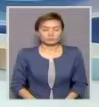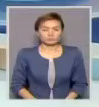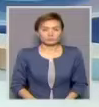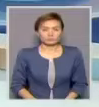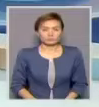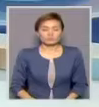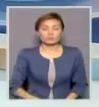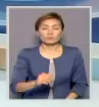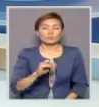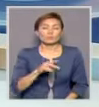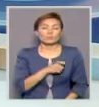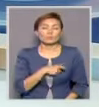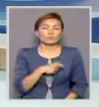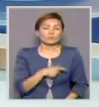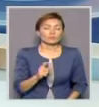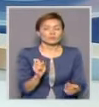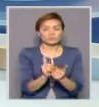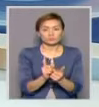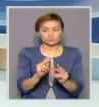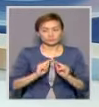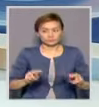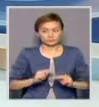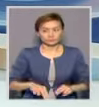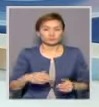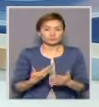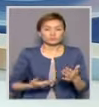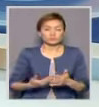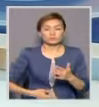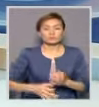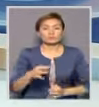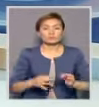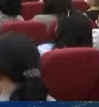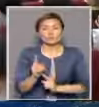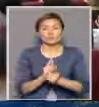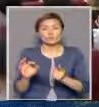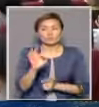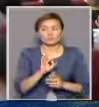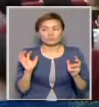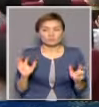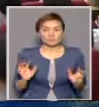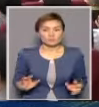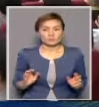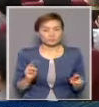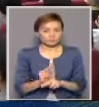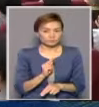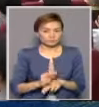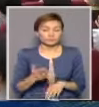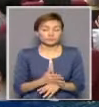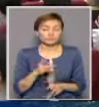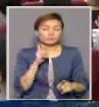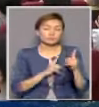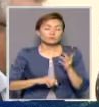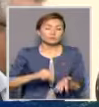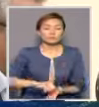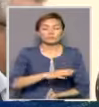вот орал депутату мажилиса встретились с учителями разъяснили суть референдума по конституционным поправка совещании